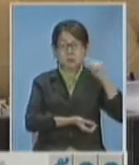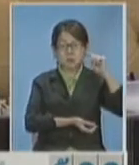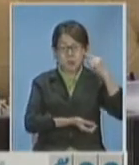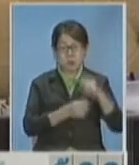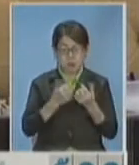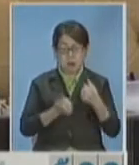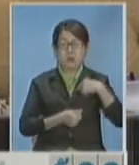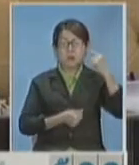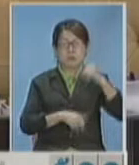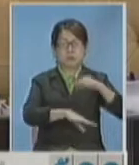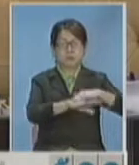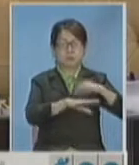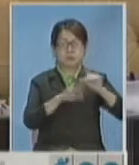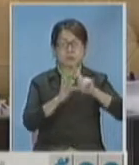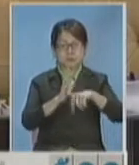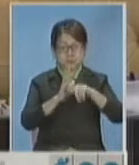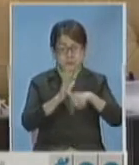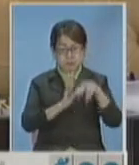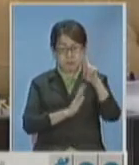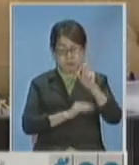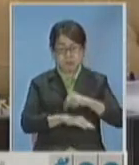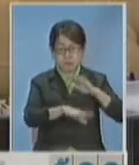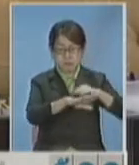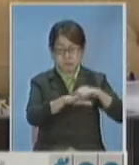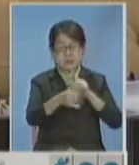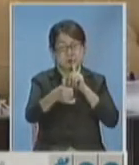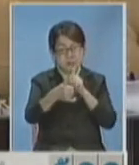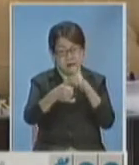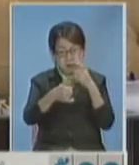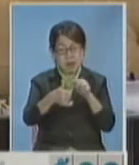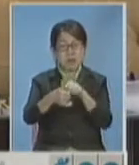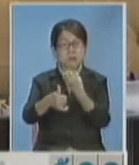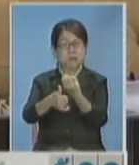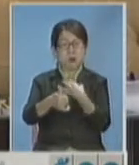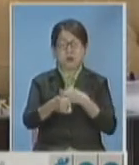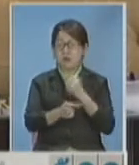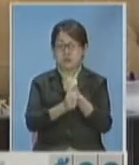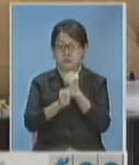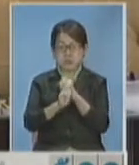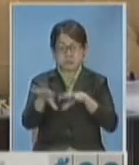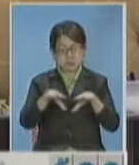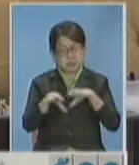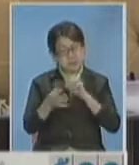ได้เรียกเลขาธิการสภาผู้แทนราษฎรมาสอบถามท่านก็บอกว่าทุกอย่างดำเนินการโดยถูกต้อง